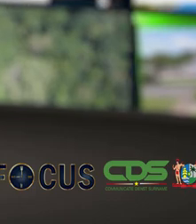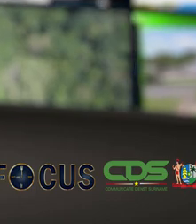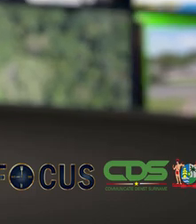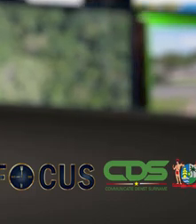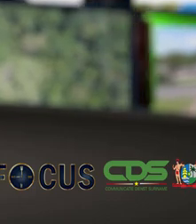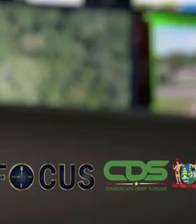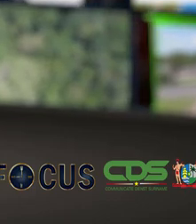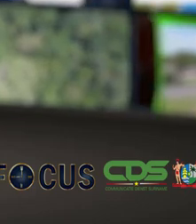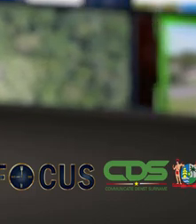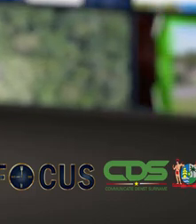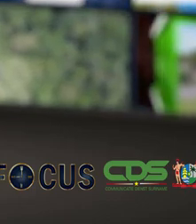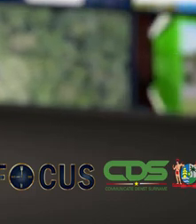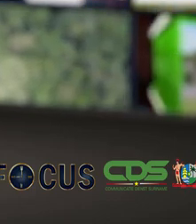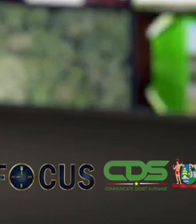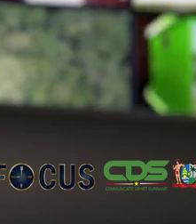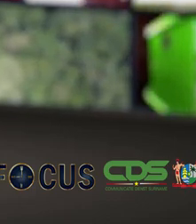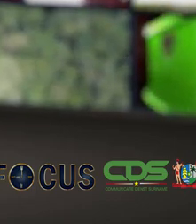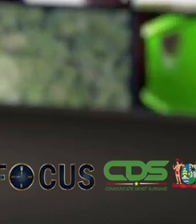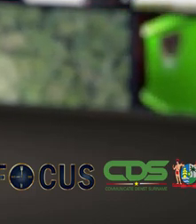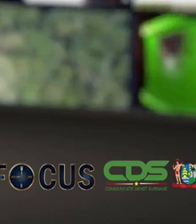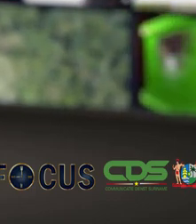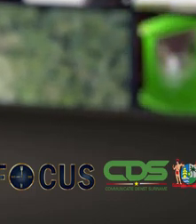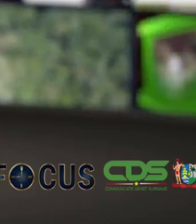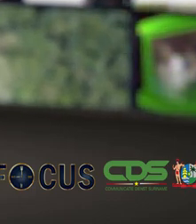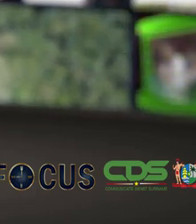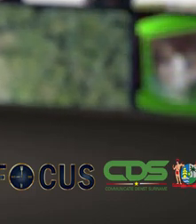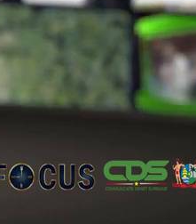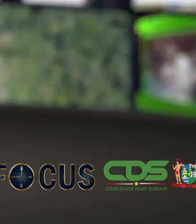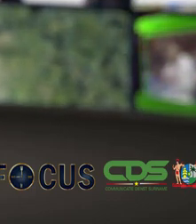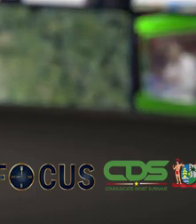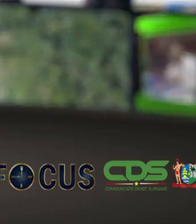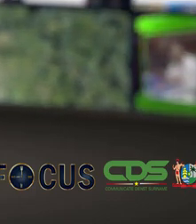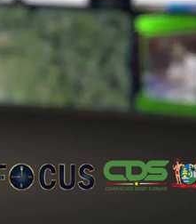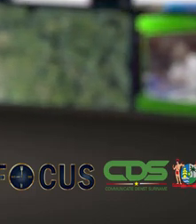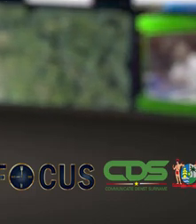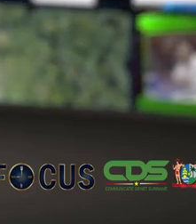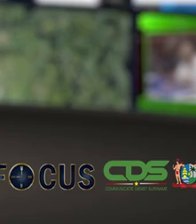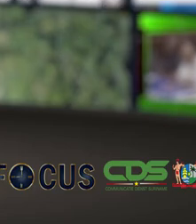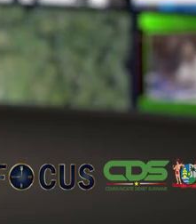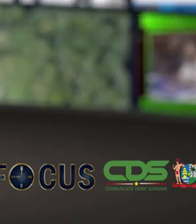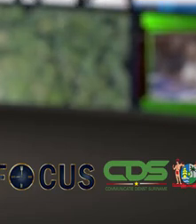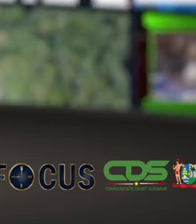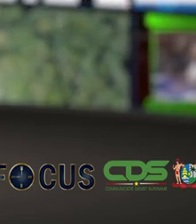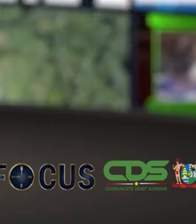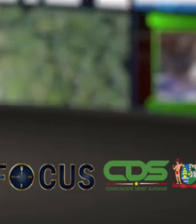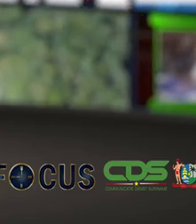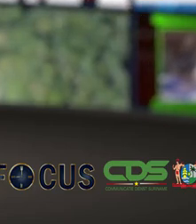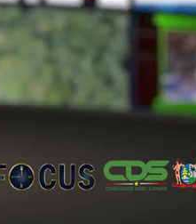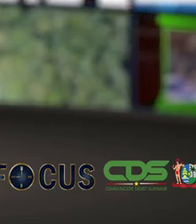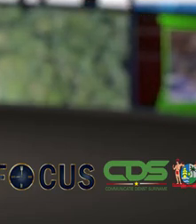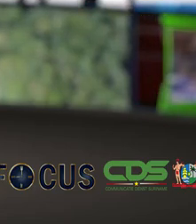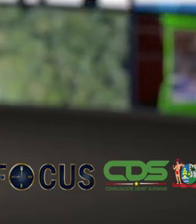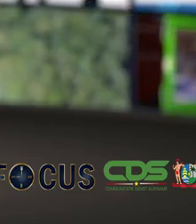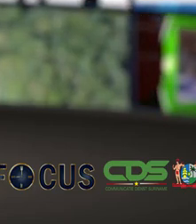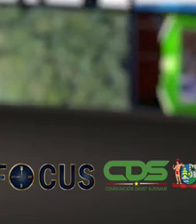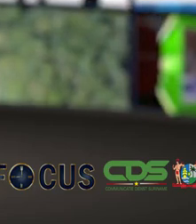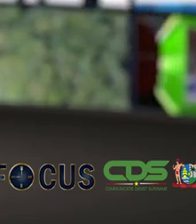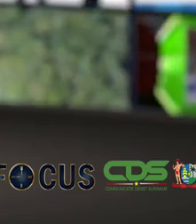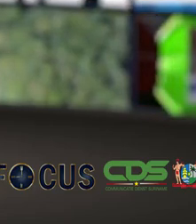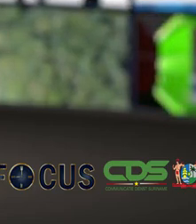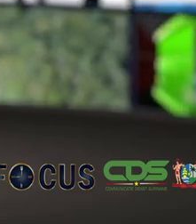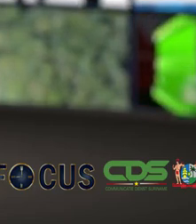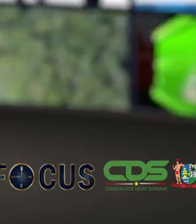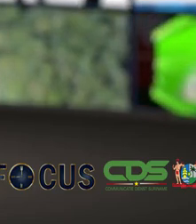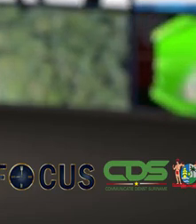zegt dat er geen reden is om nu al tevreden te zijn. Er is nog veel werk te verzetten. De regering heeft alle